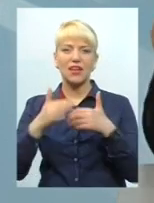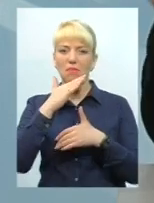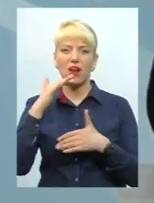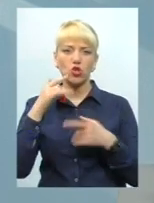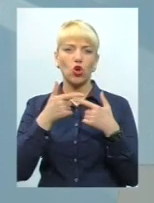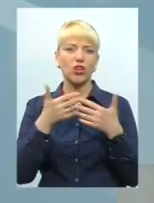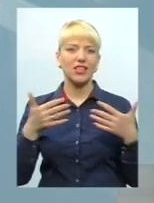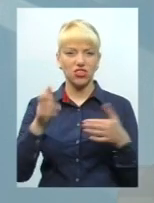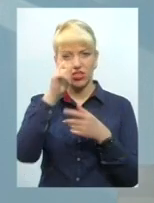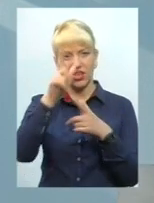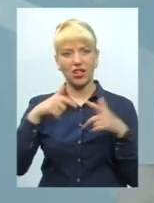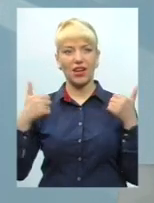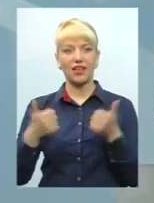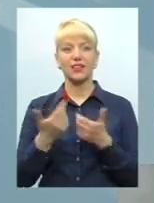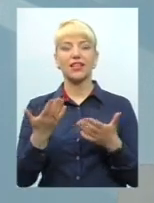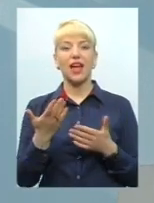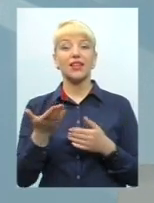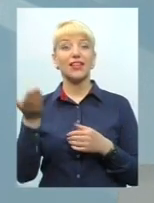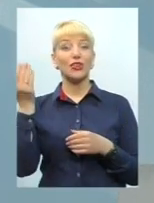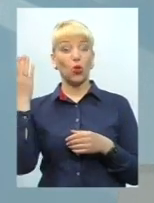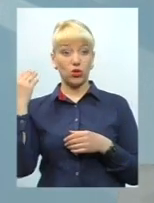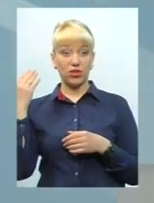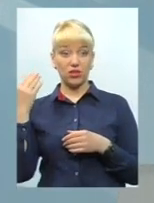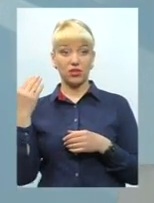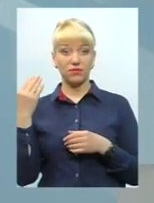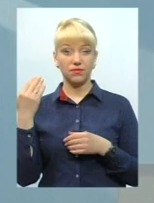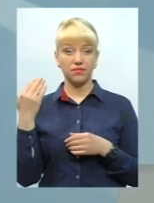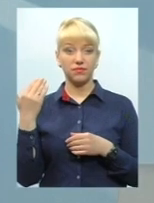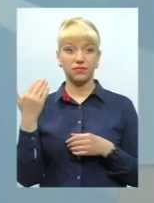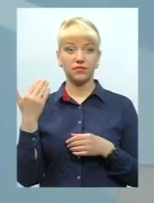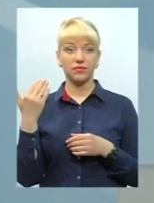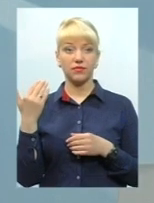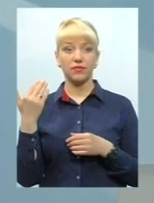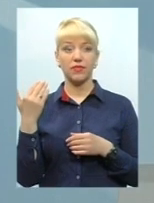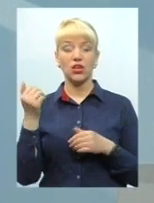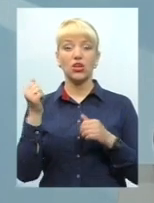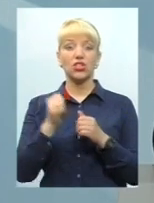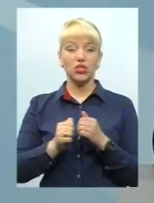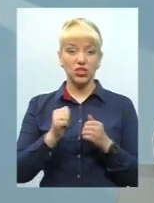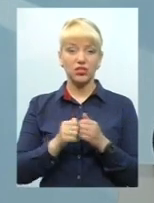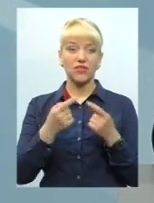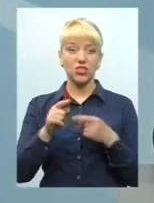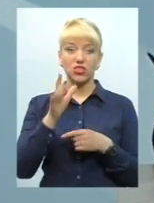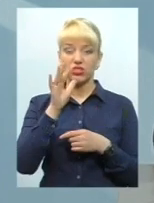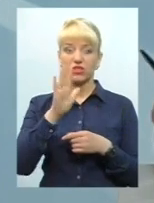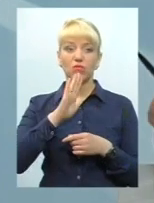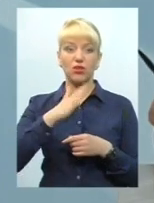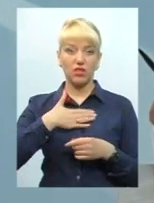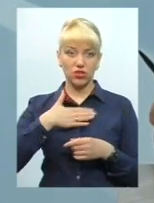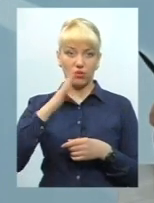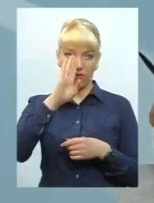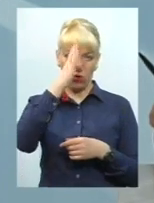інших країн, які тоді і досить часто, значить, в інший час були нашими